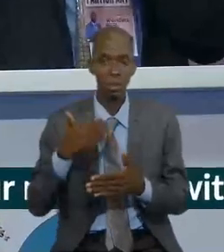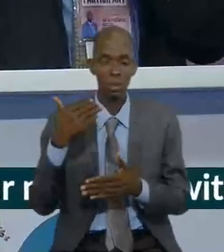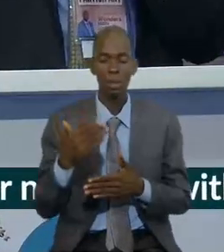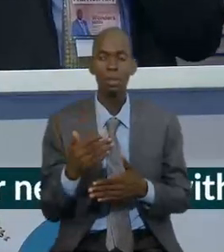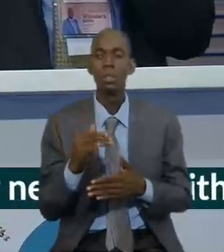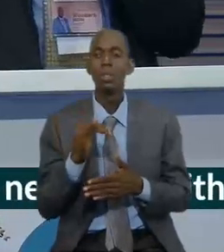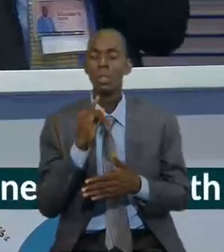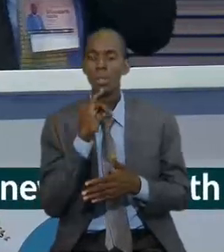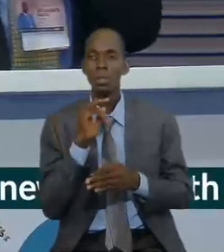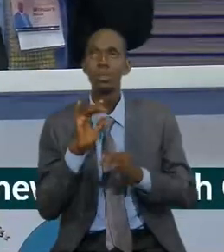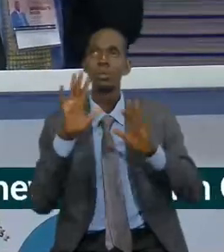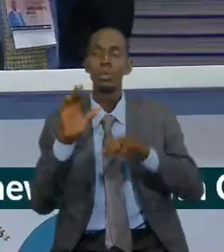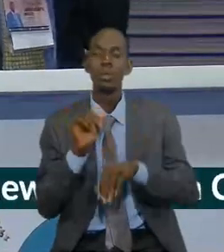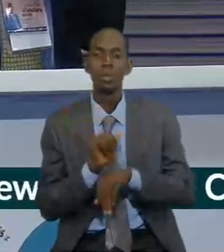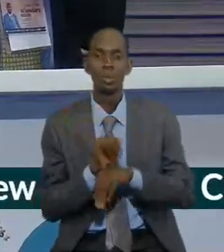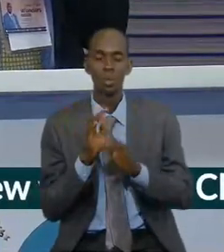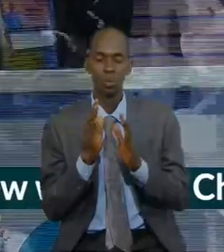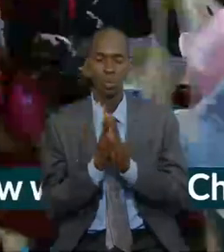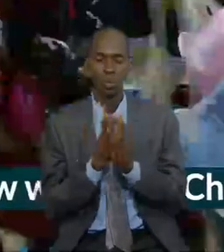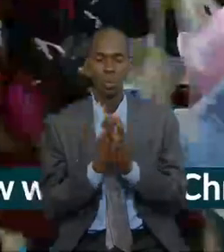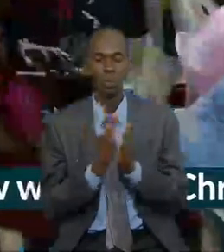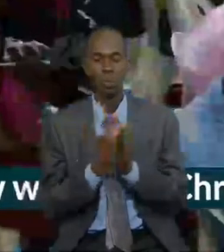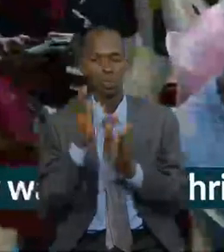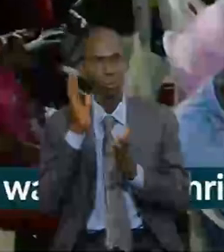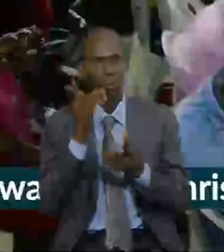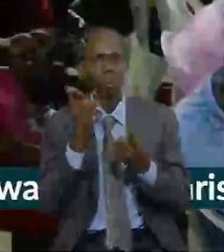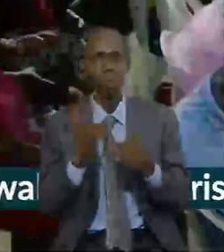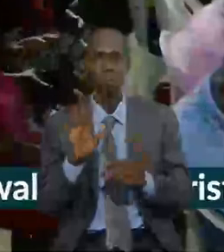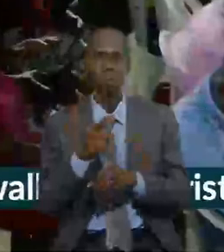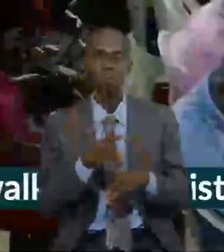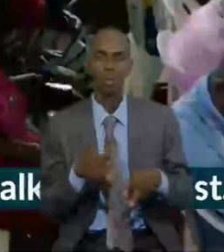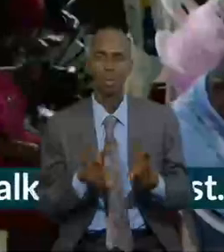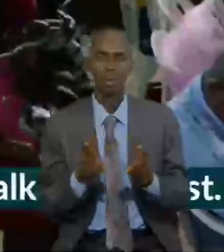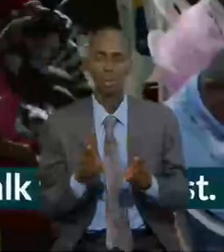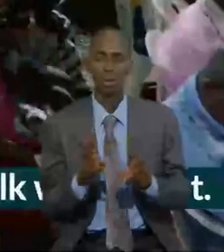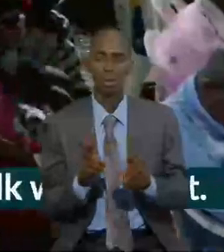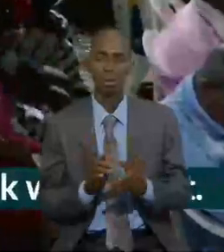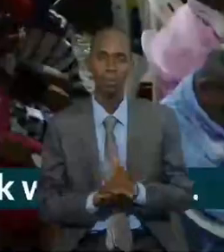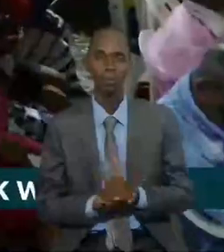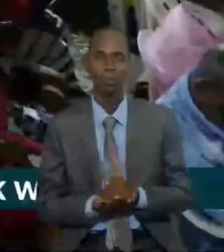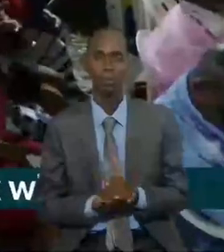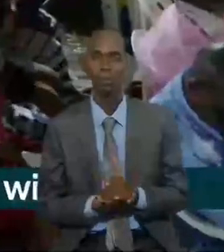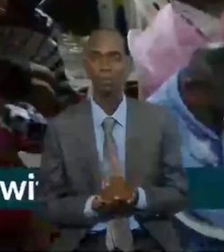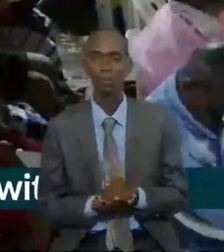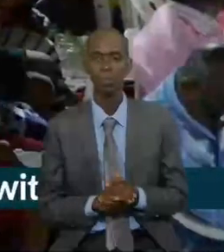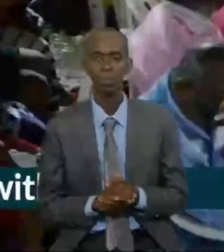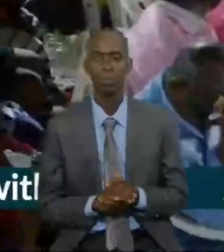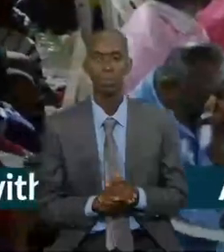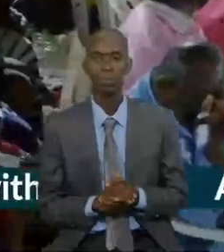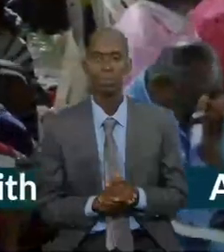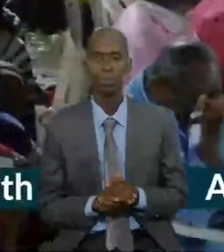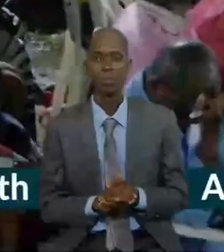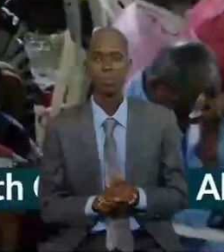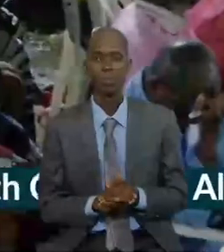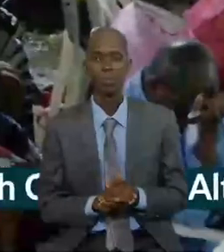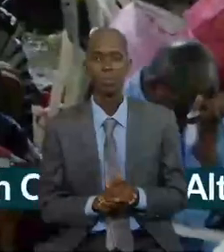de se déplacer de bouger rester sur place car la prière pour les miracles viendra